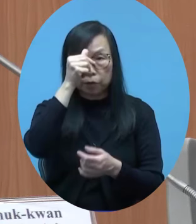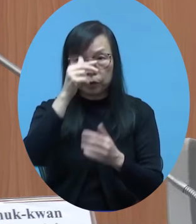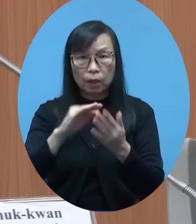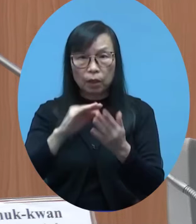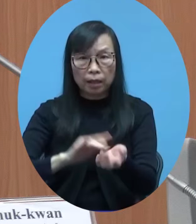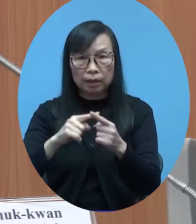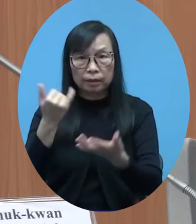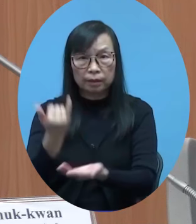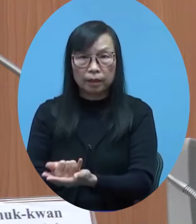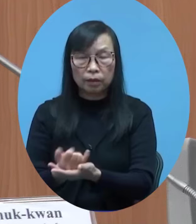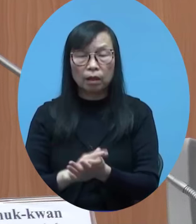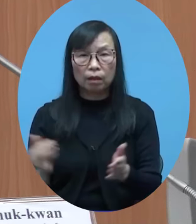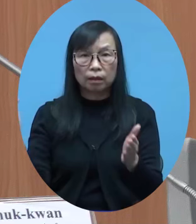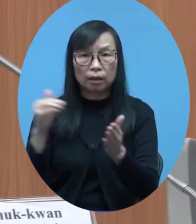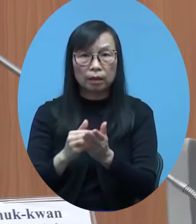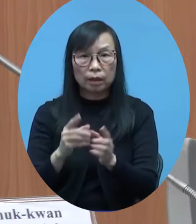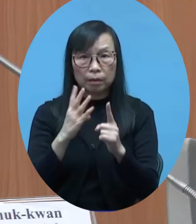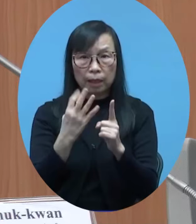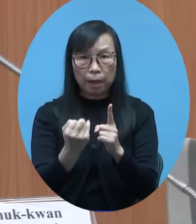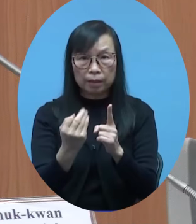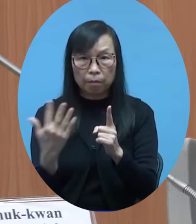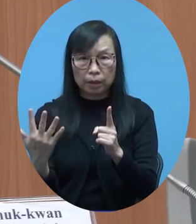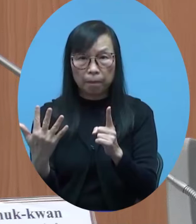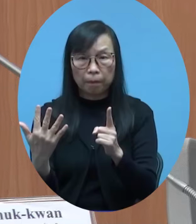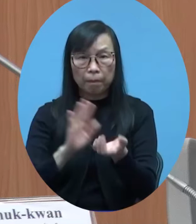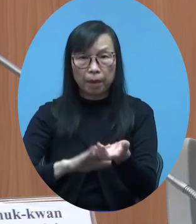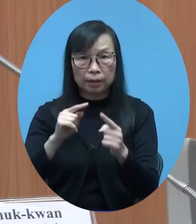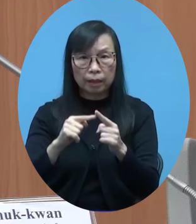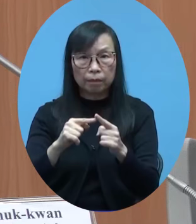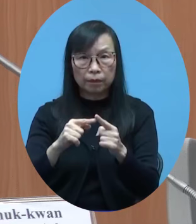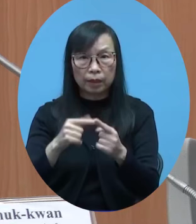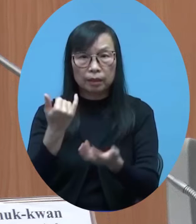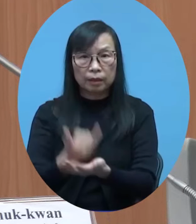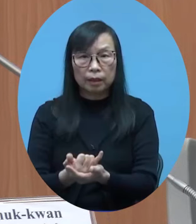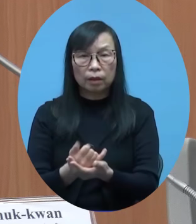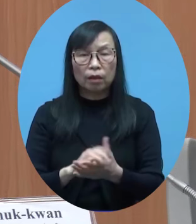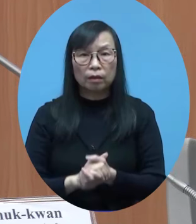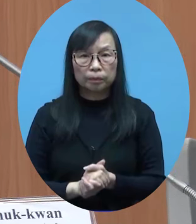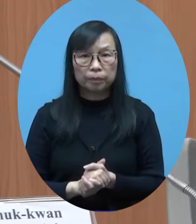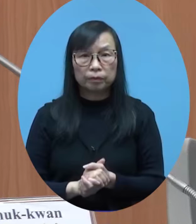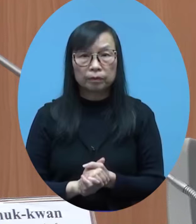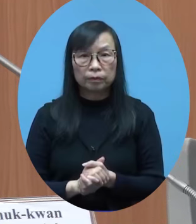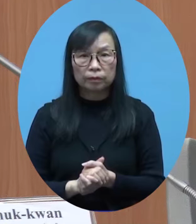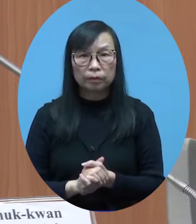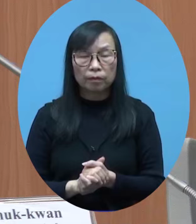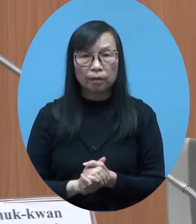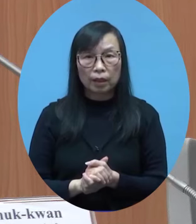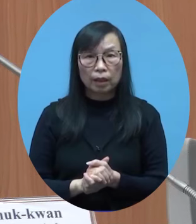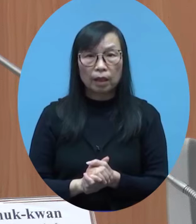世。咁至今咧有135名嘅病人咧係離世嘅。咁我哋